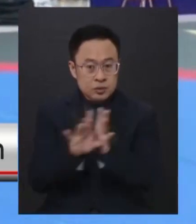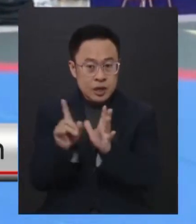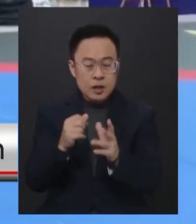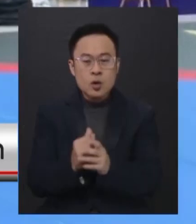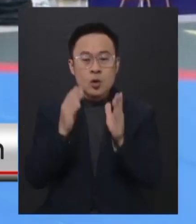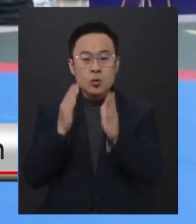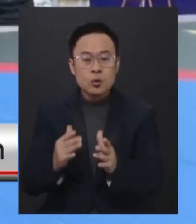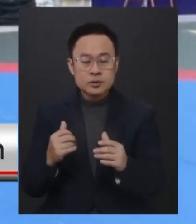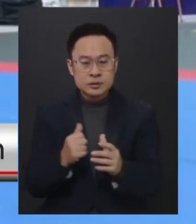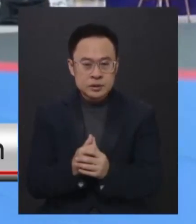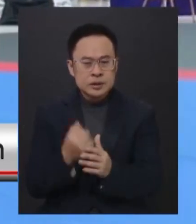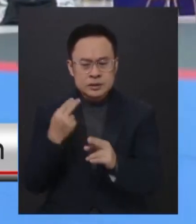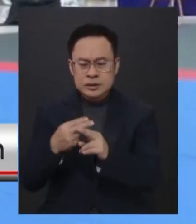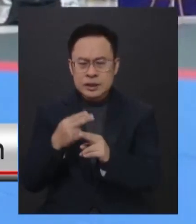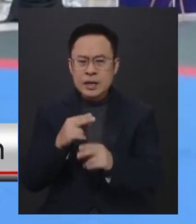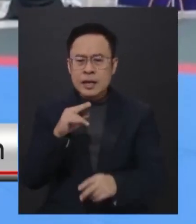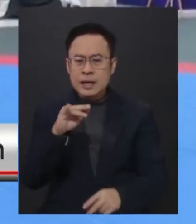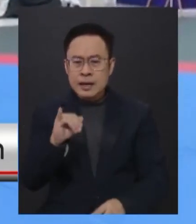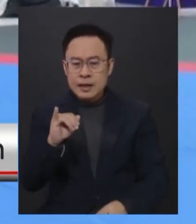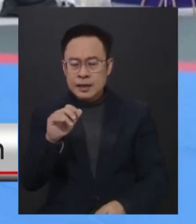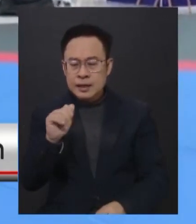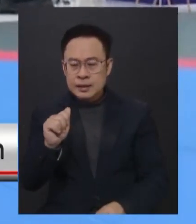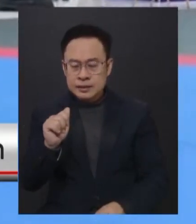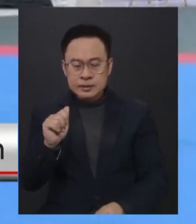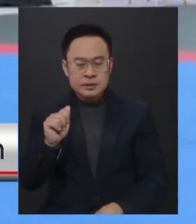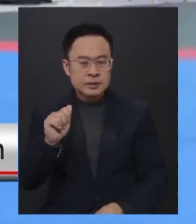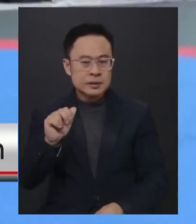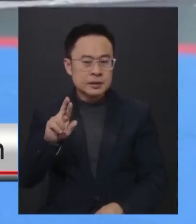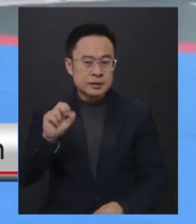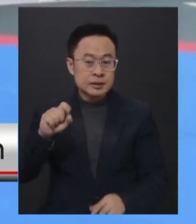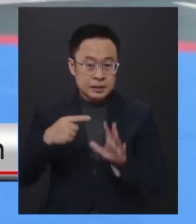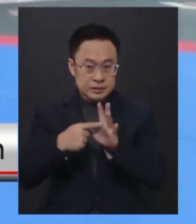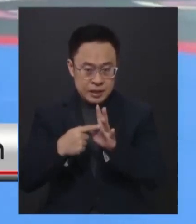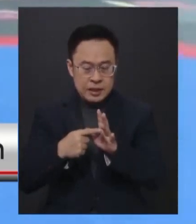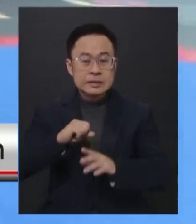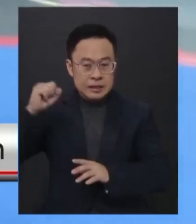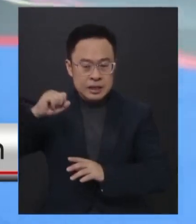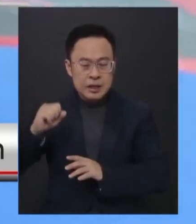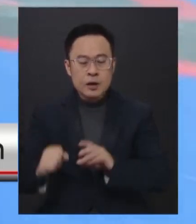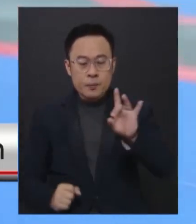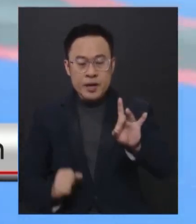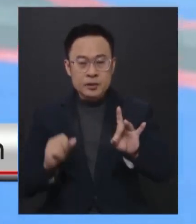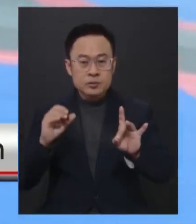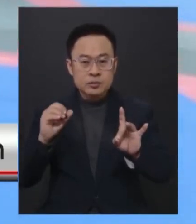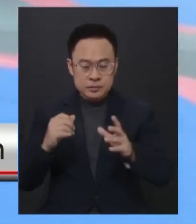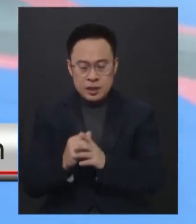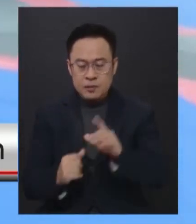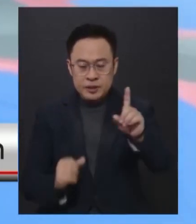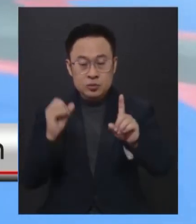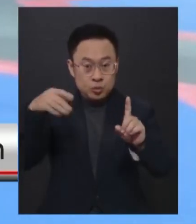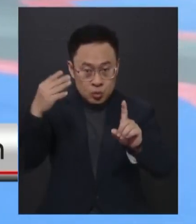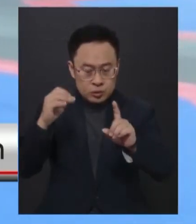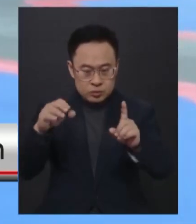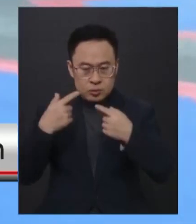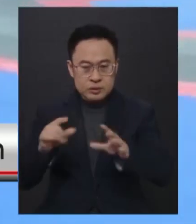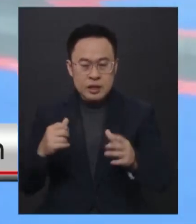พลิกแซงชนะไป10-8ขึ้นนำไป1-0ยกค่ะจากนั้นค่ะมาในยกที่2เนี่ยเป็นทอสิริที่ต้องอาศัยความคล่องตัว